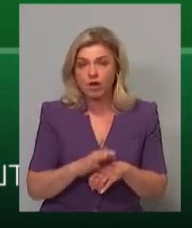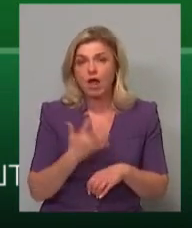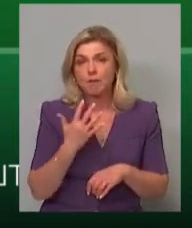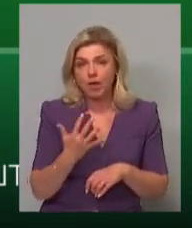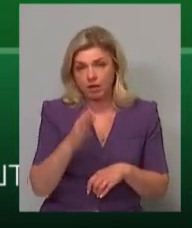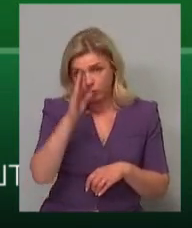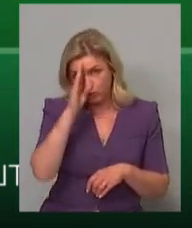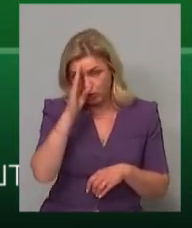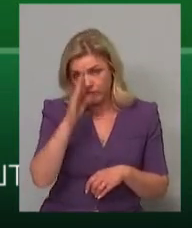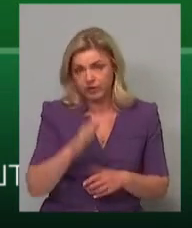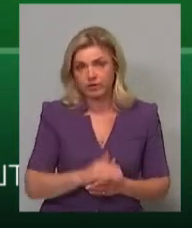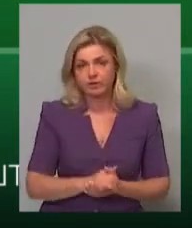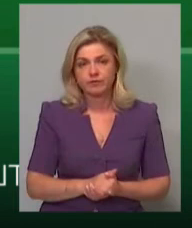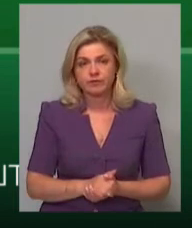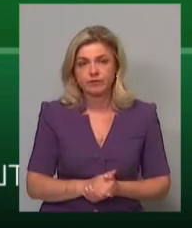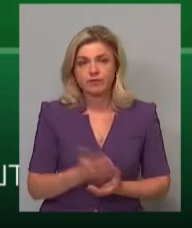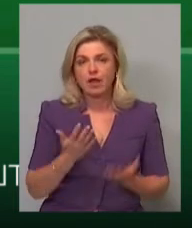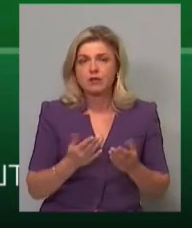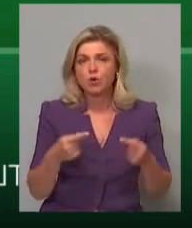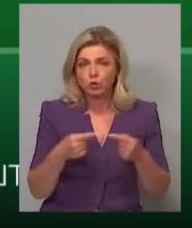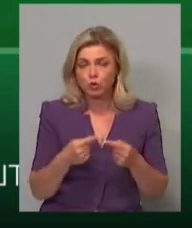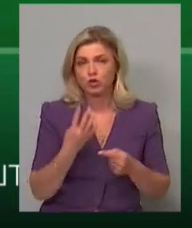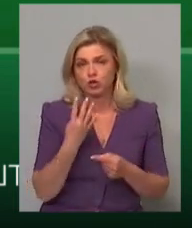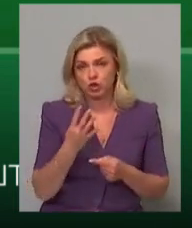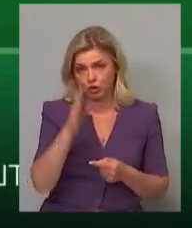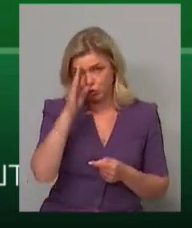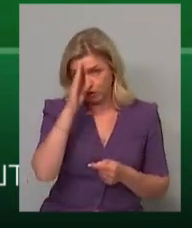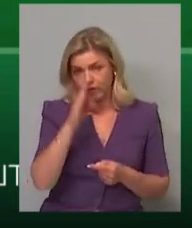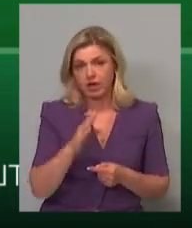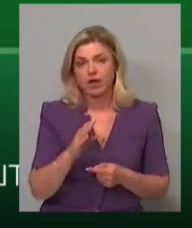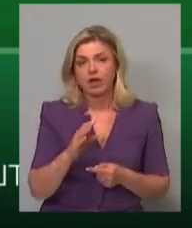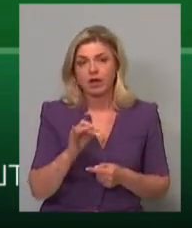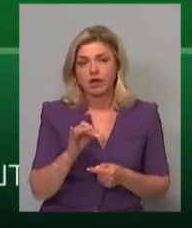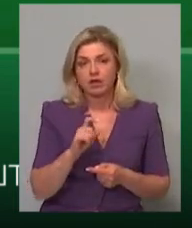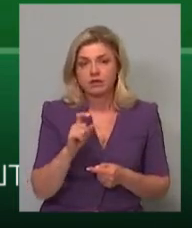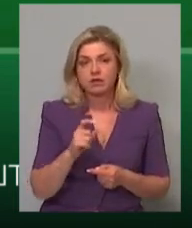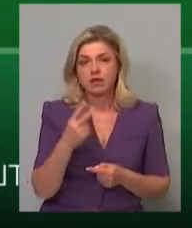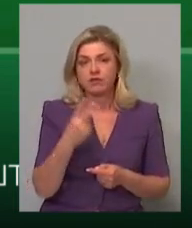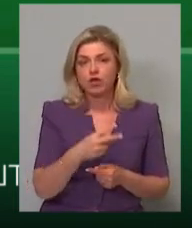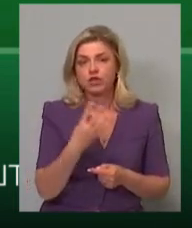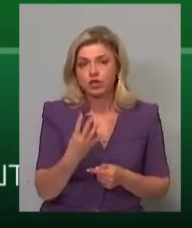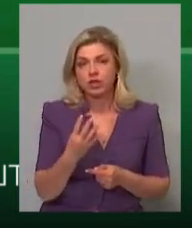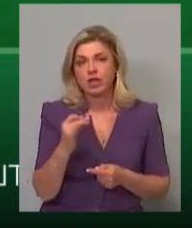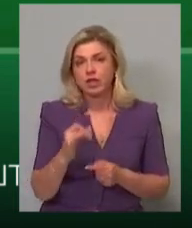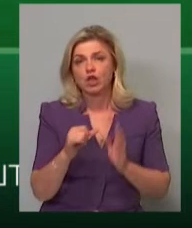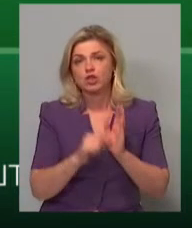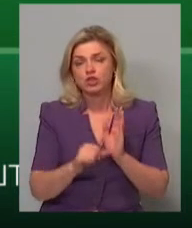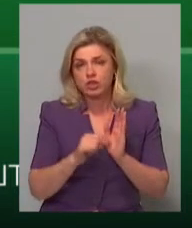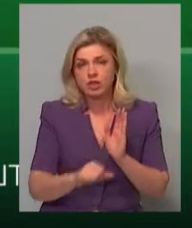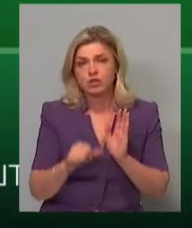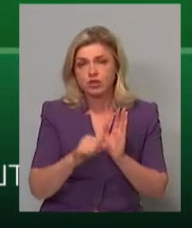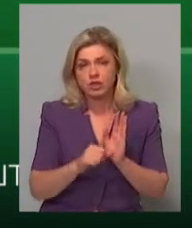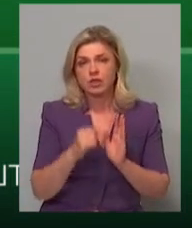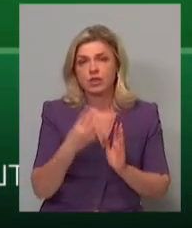5 чоловіків, якщо бути точним, то 4 чоловіки, 24, 34, 40 та 61 року, а